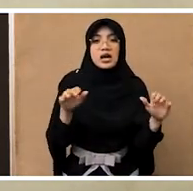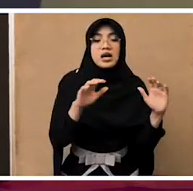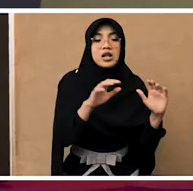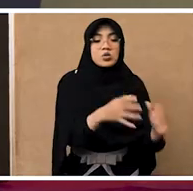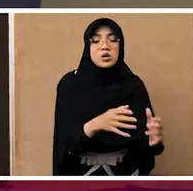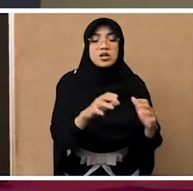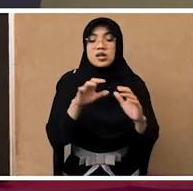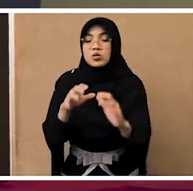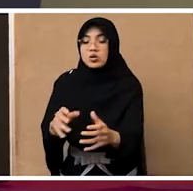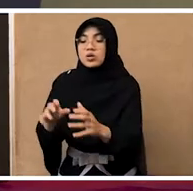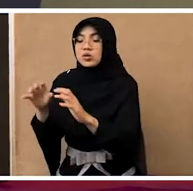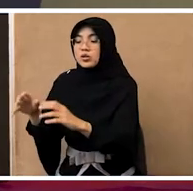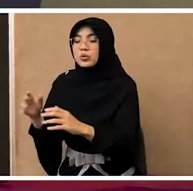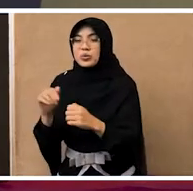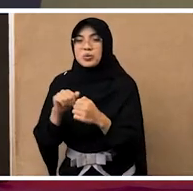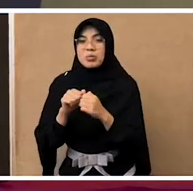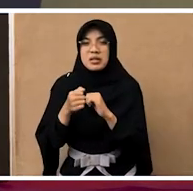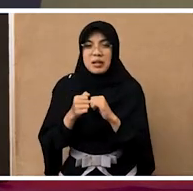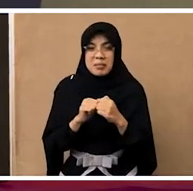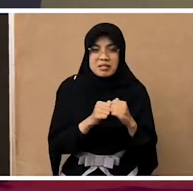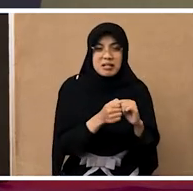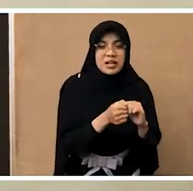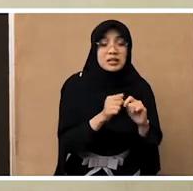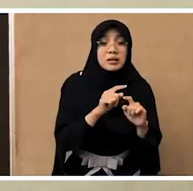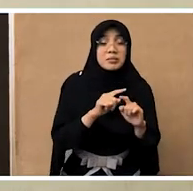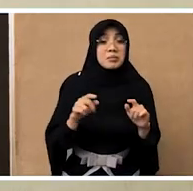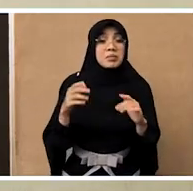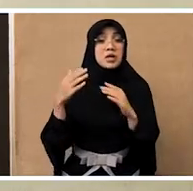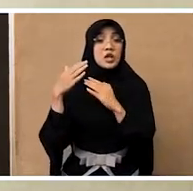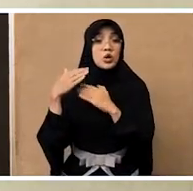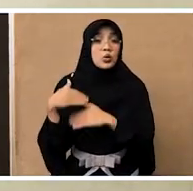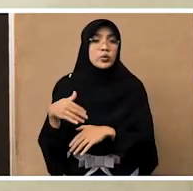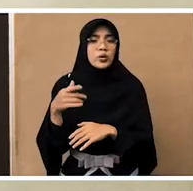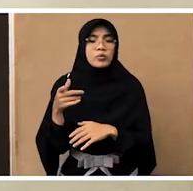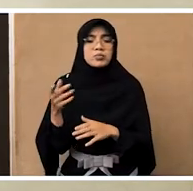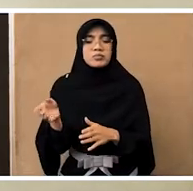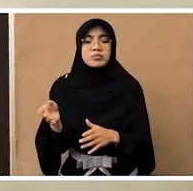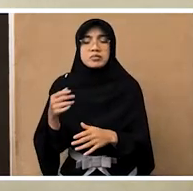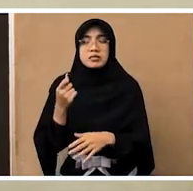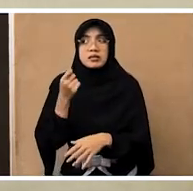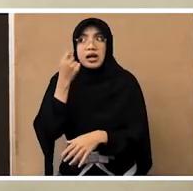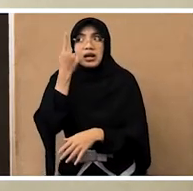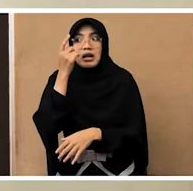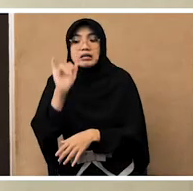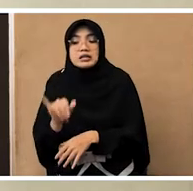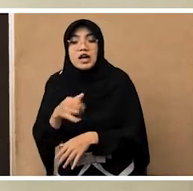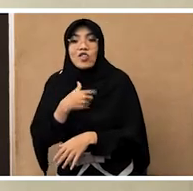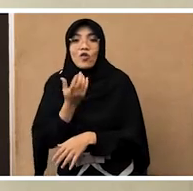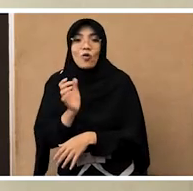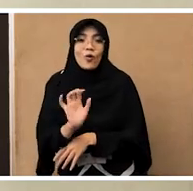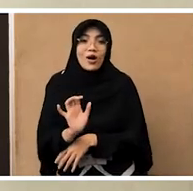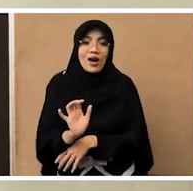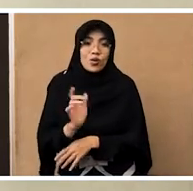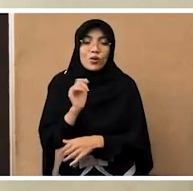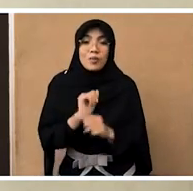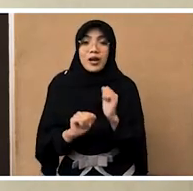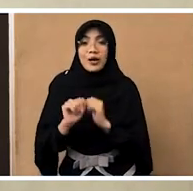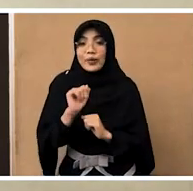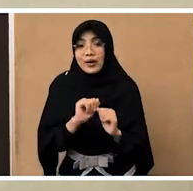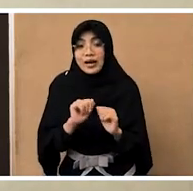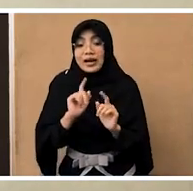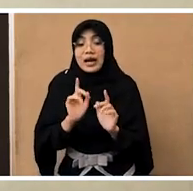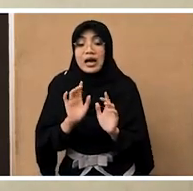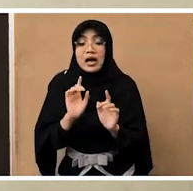cukup bermasalah tapi kan Poltek pertanggungjawaban itu kan sebenarnya dia itu sedang sadar atau tidak sadar sih sebenarnya dalam melakukan itu ya